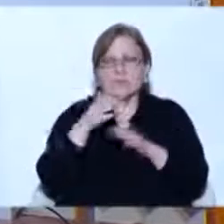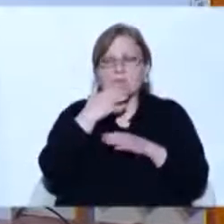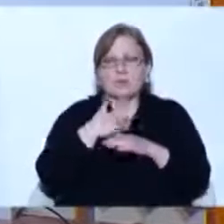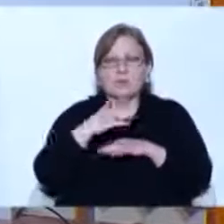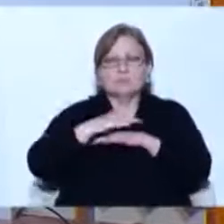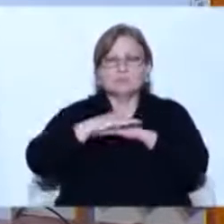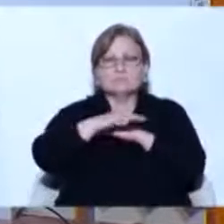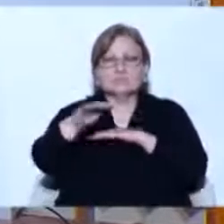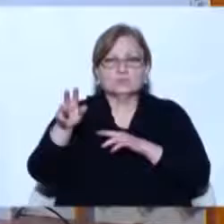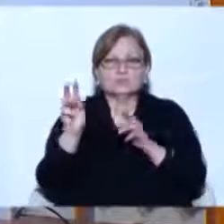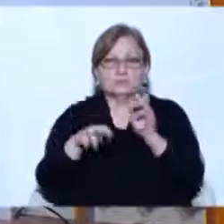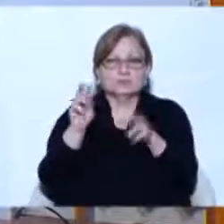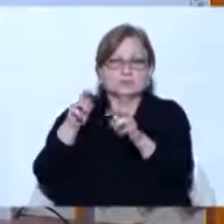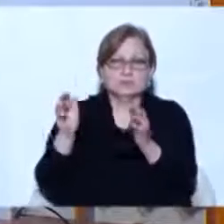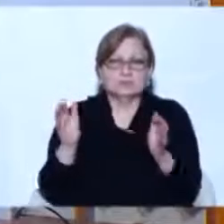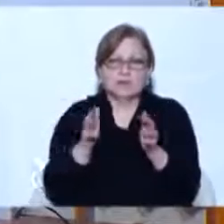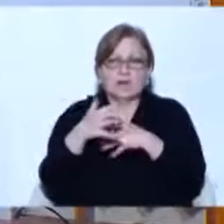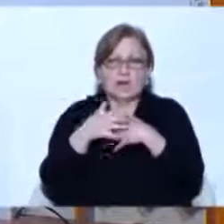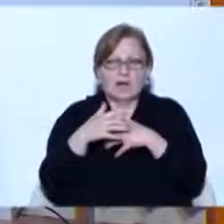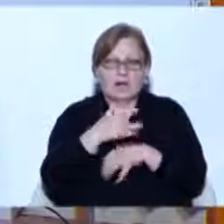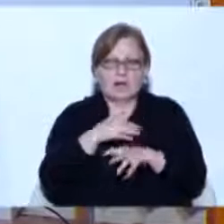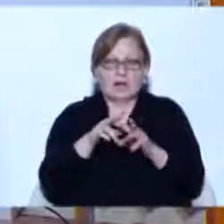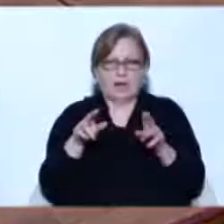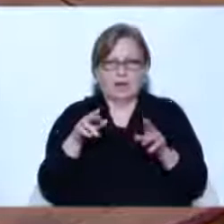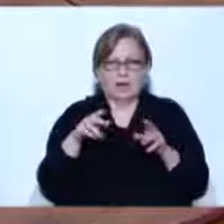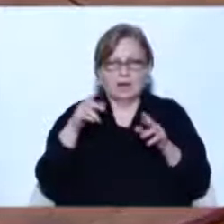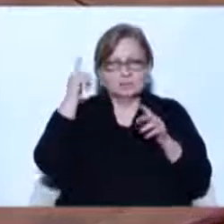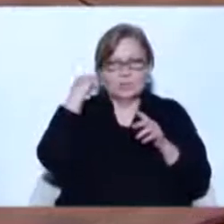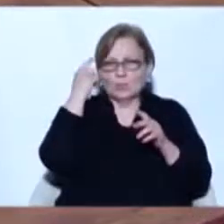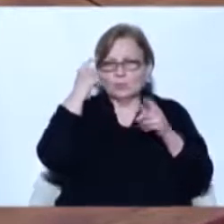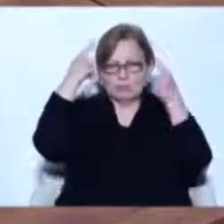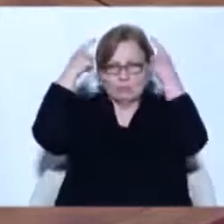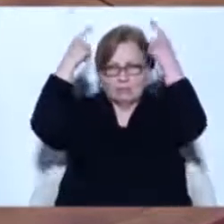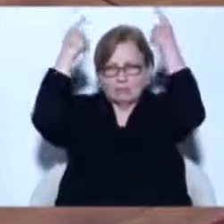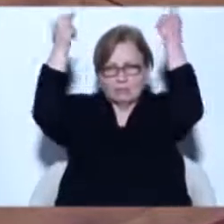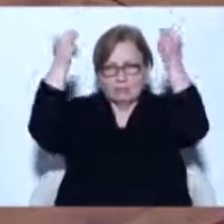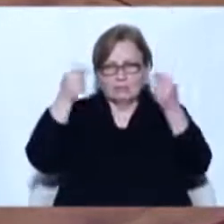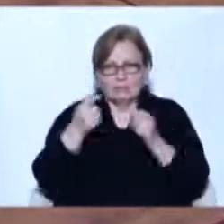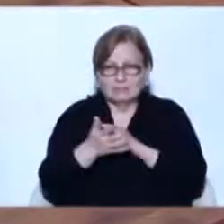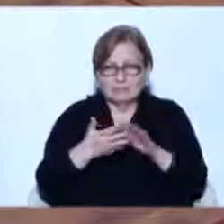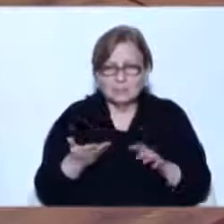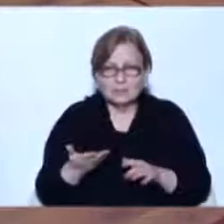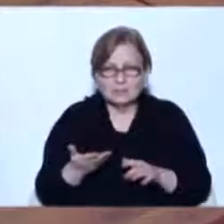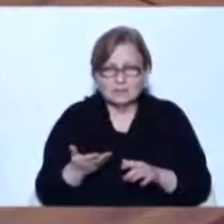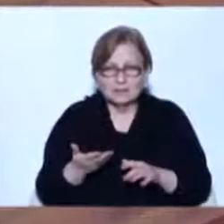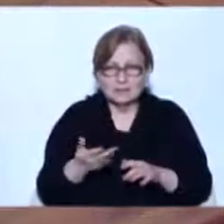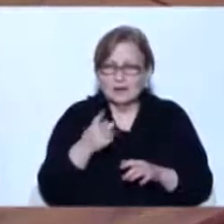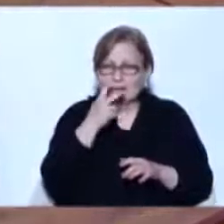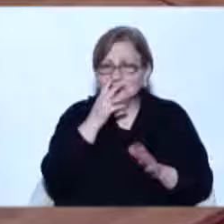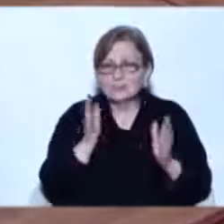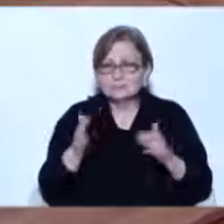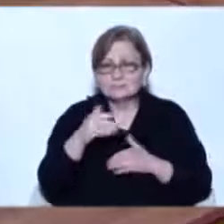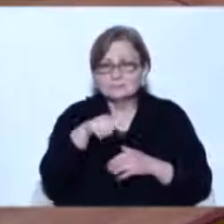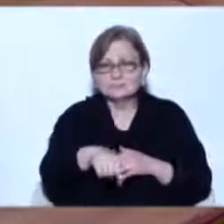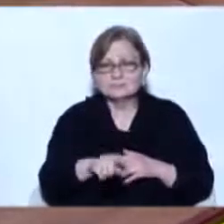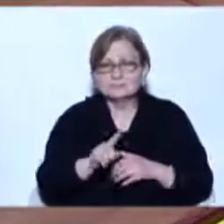დახტის, პატარაა კატის მსგავსი და გრძელი ყურები აქვს. მართალი ხარ. ნახოთ აბა